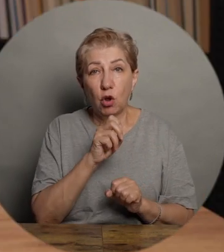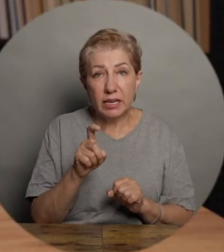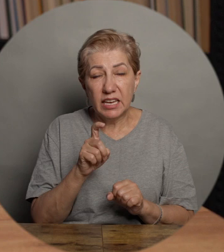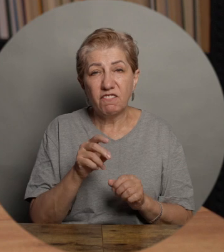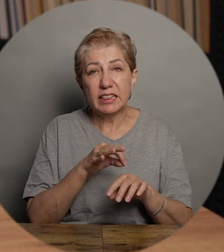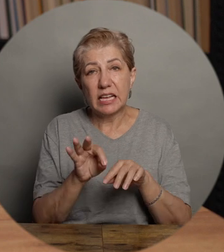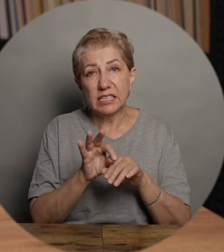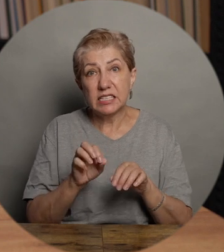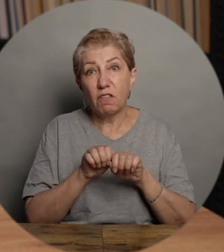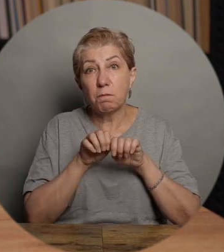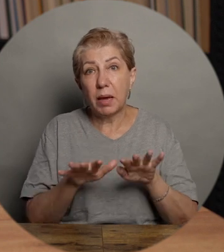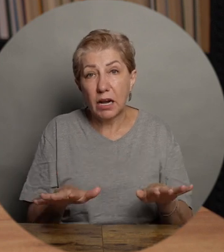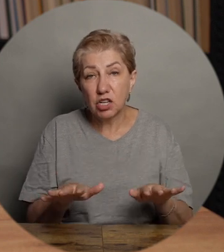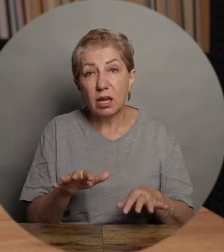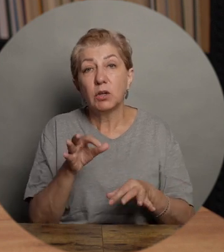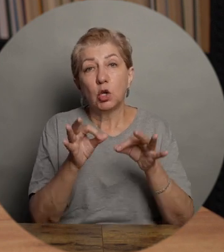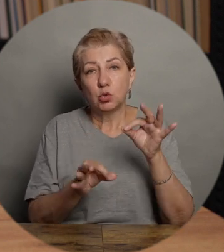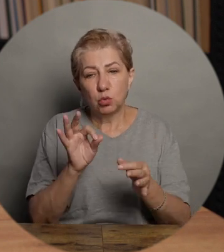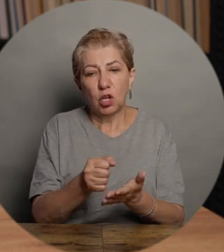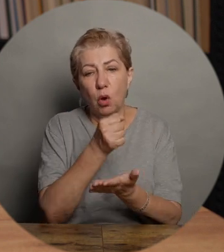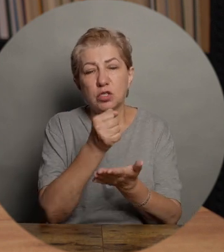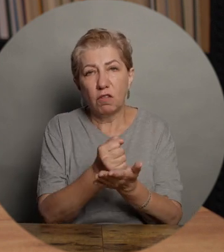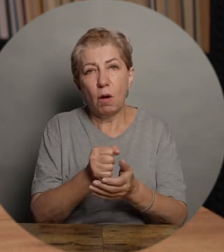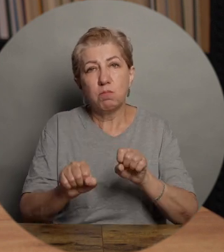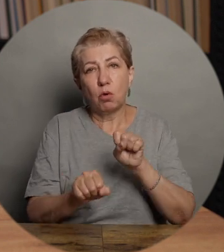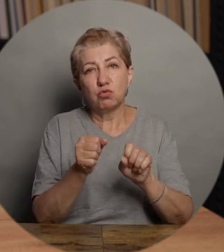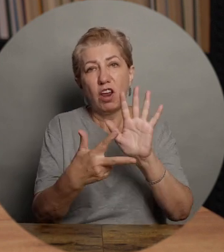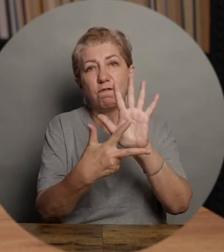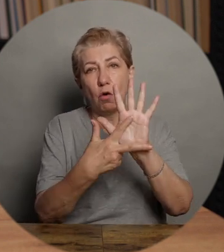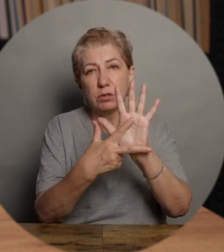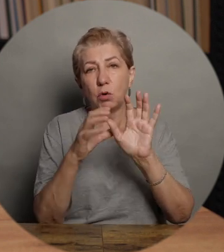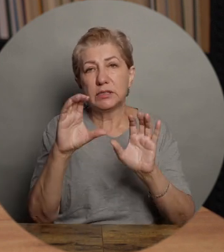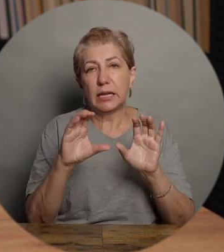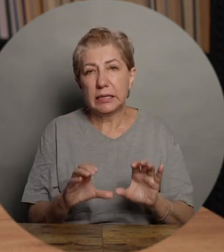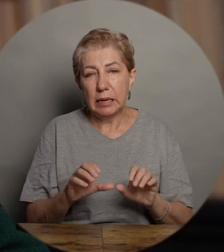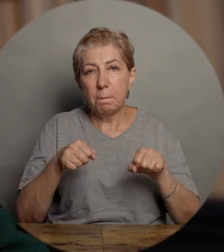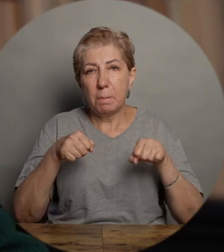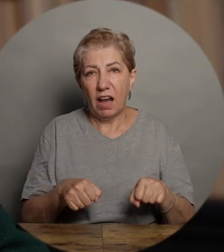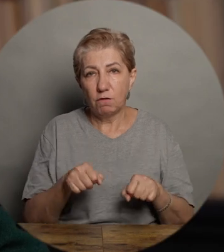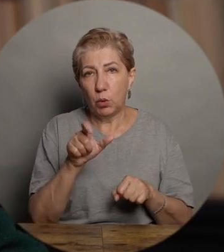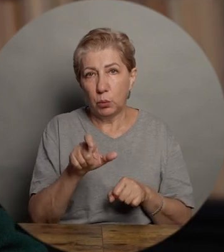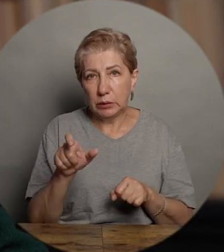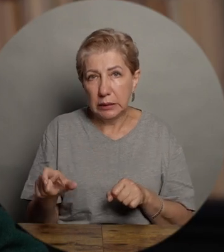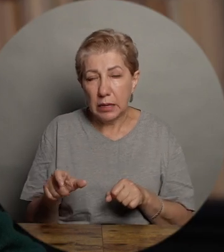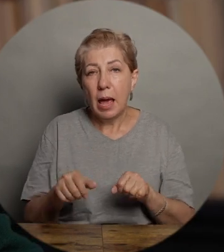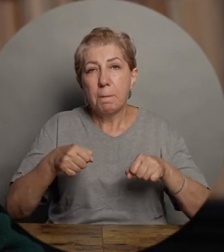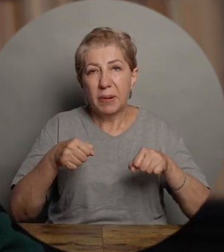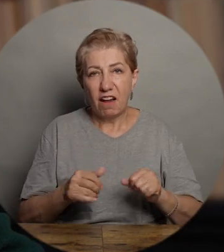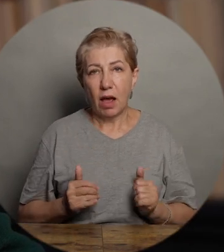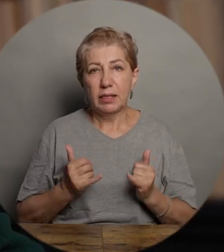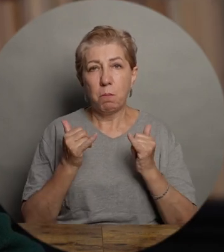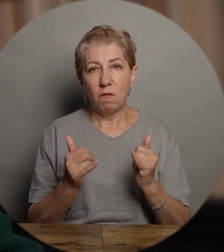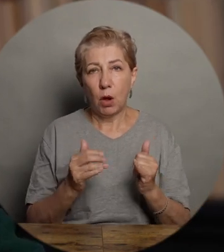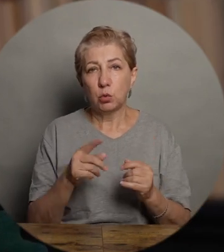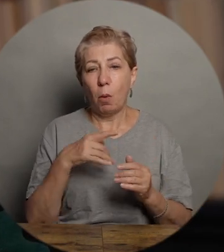мережі відповідно суд констатував порушення восьмої статті конвенції з прав людини а саме право на повагу до